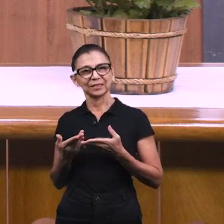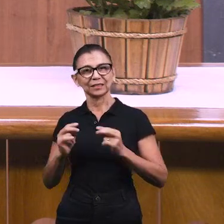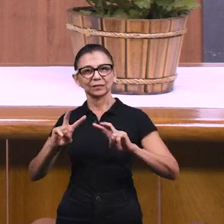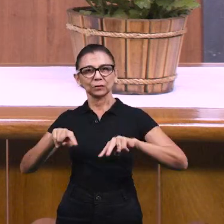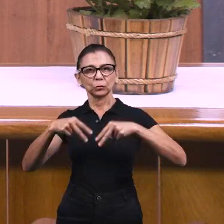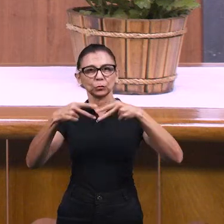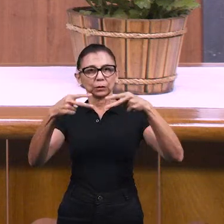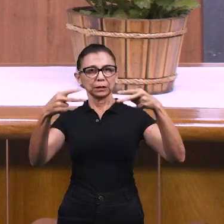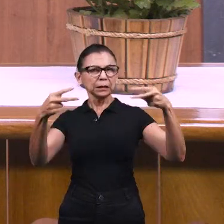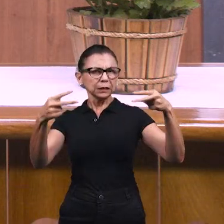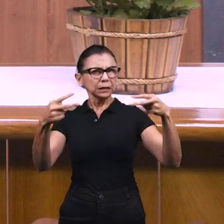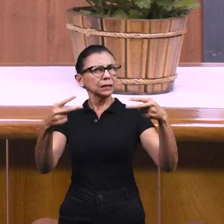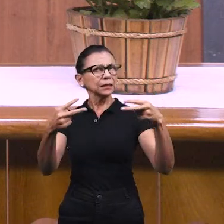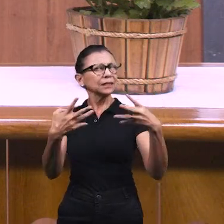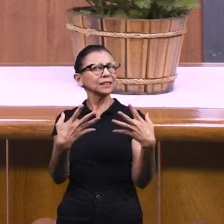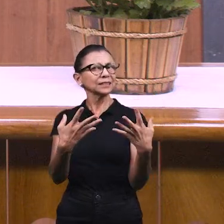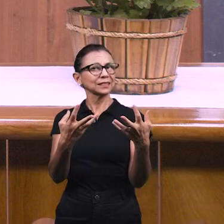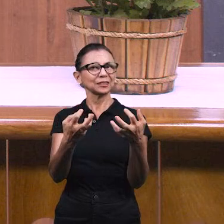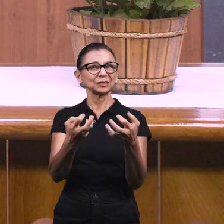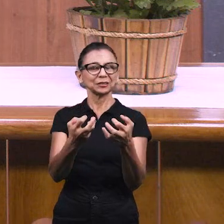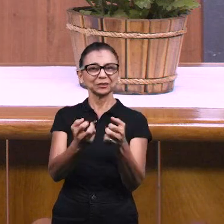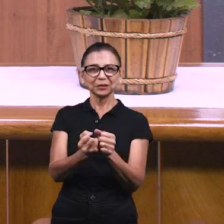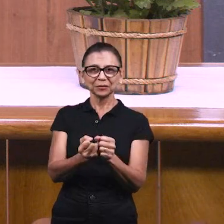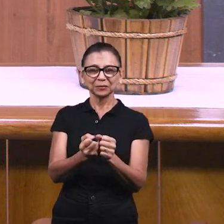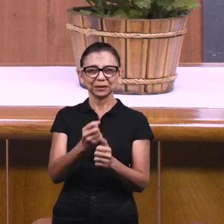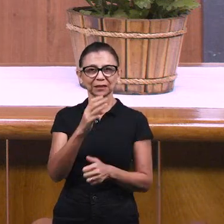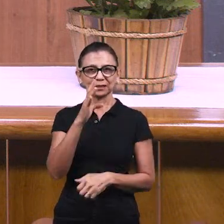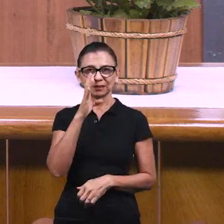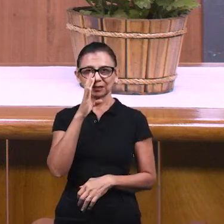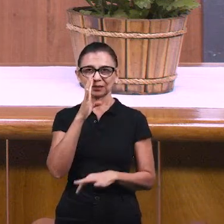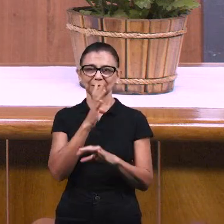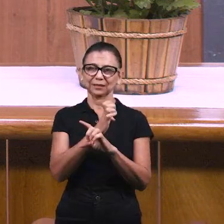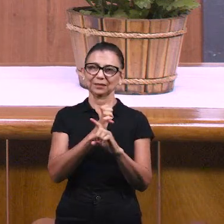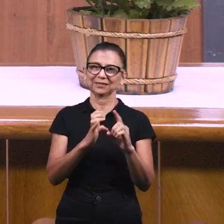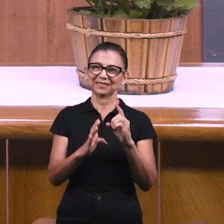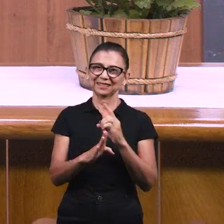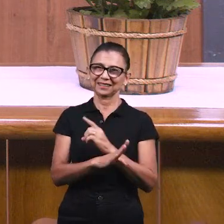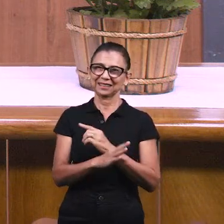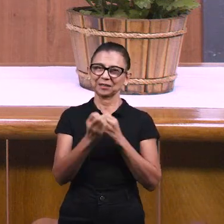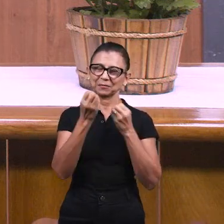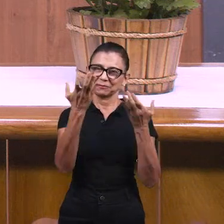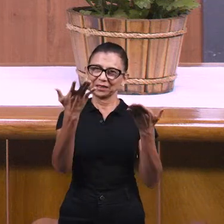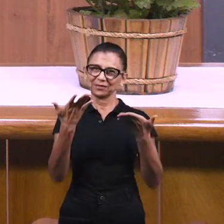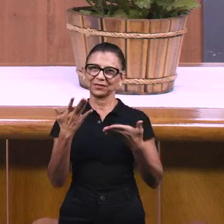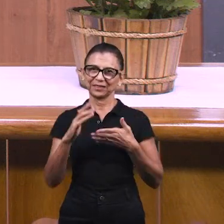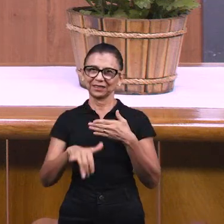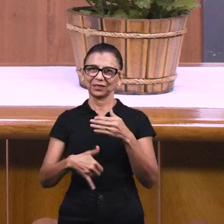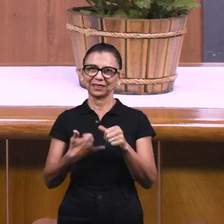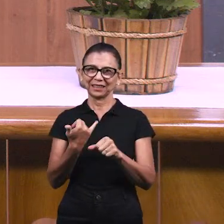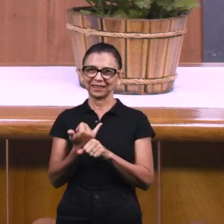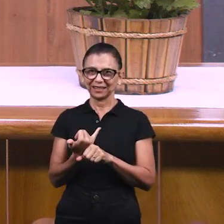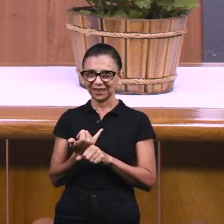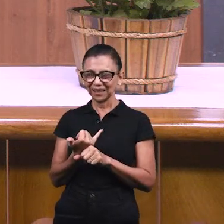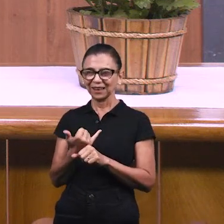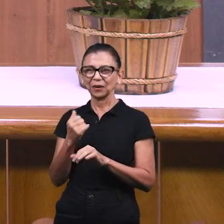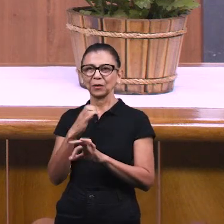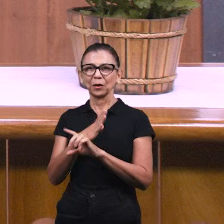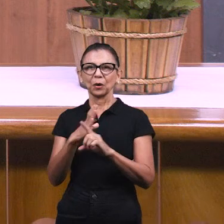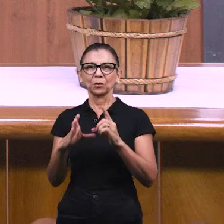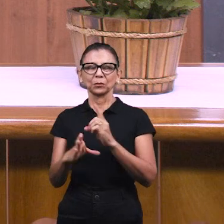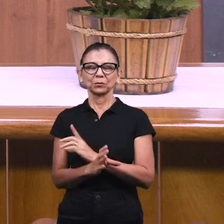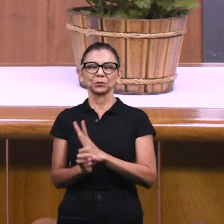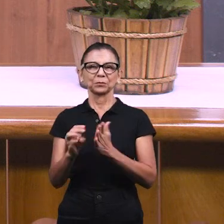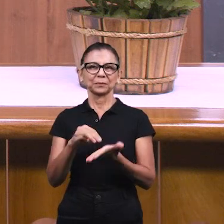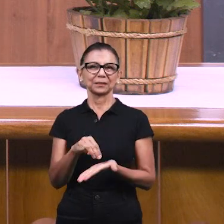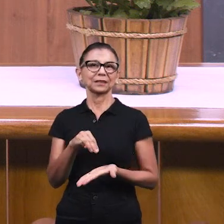une invitation dans la forme d'un lien pour participer de cette école biblique dominicale. Soyez bienvenue à notre canal, soyez